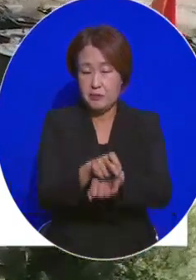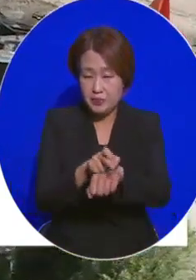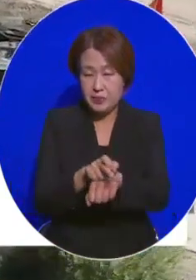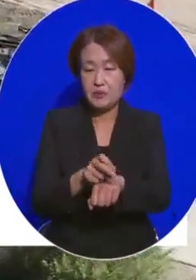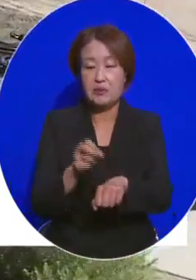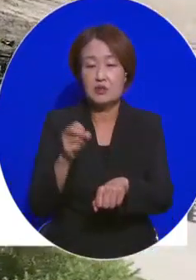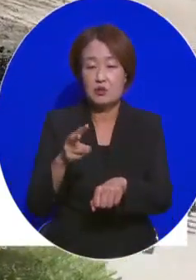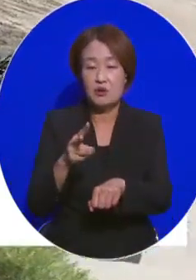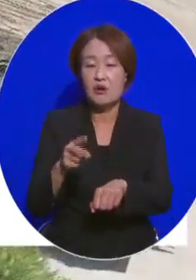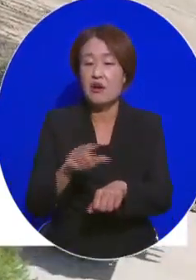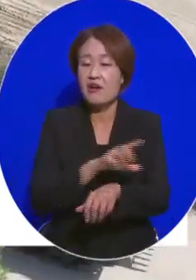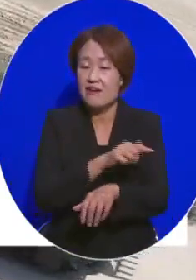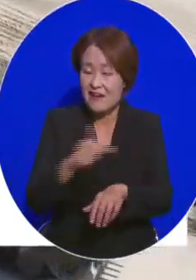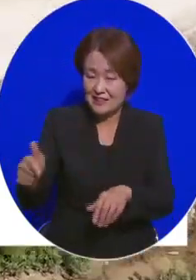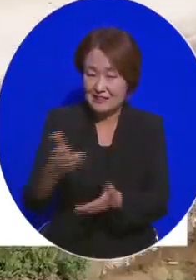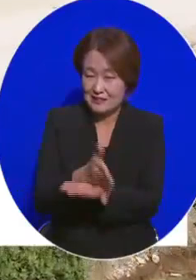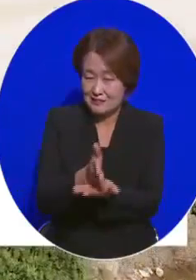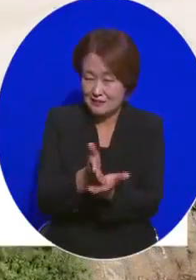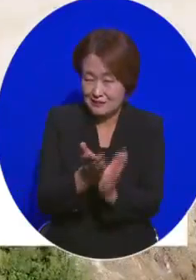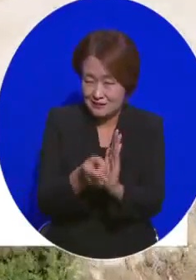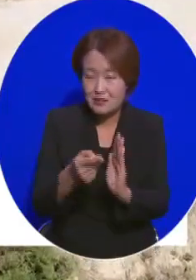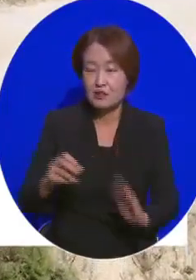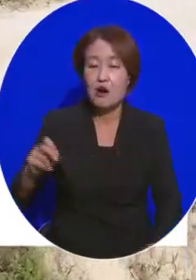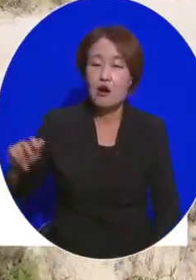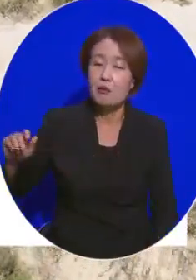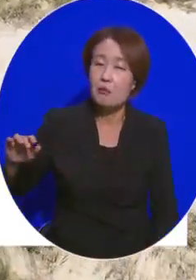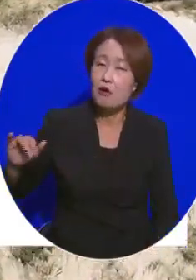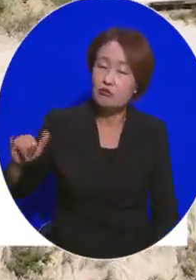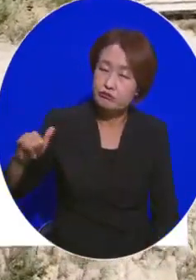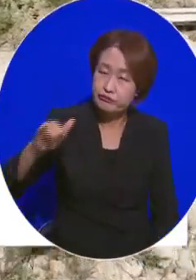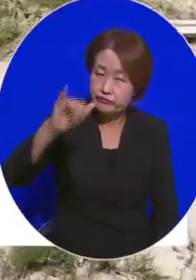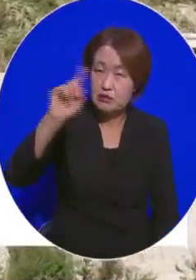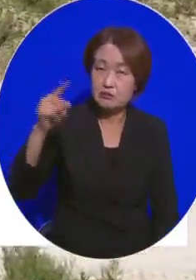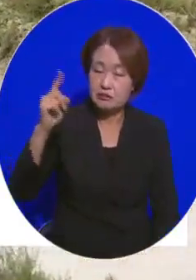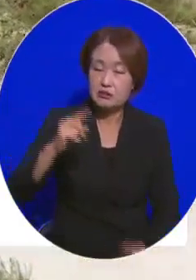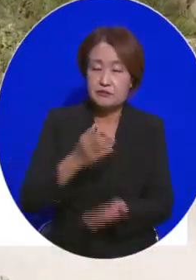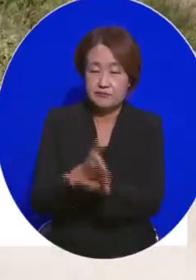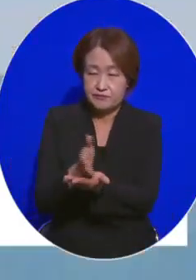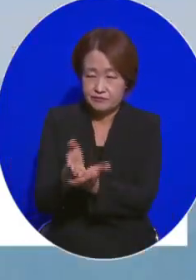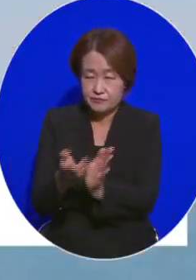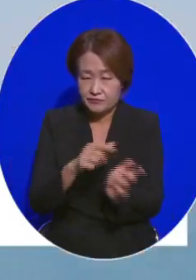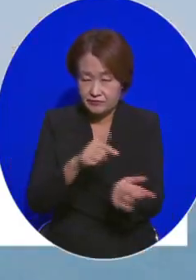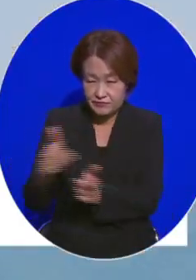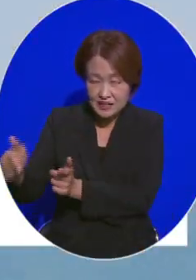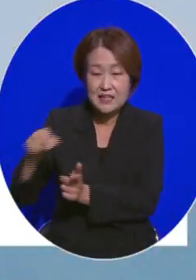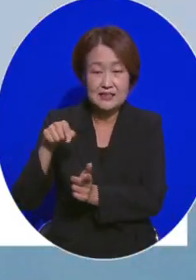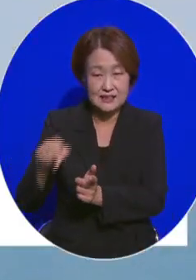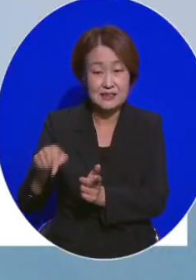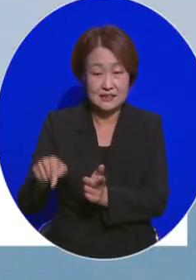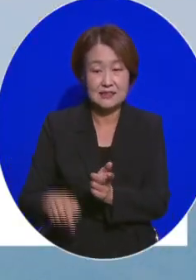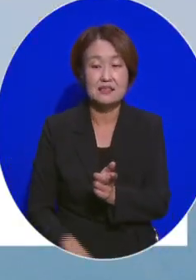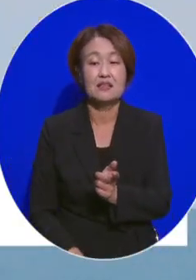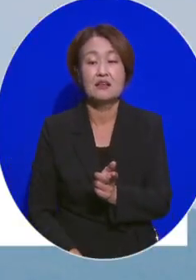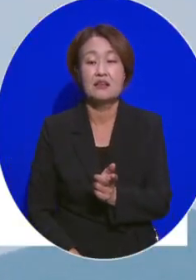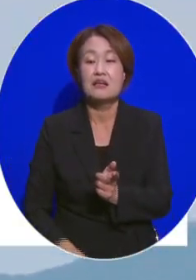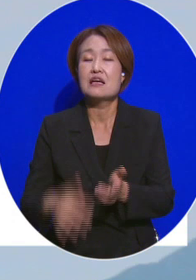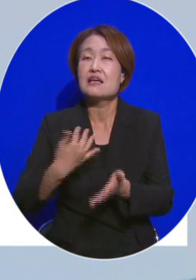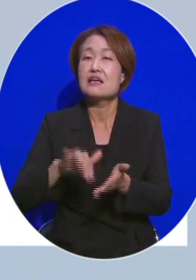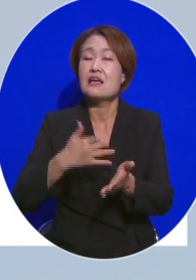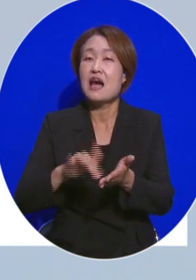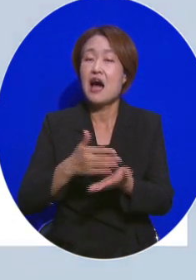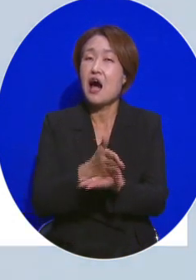K2 전차, K9 자주포, K600 장애물 개척 전차, AH-642 아파치 공격 헬기